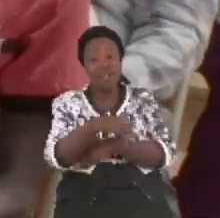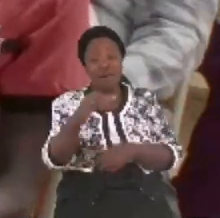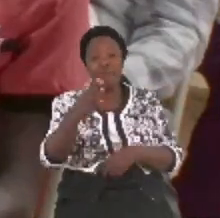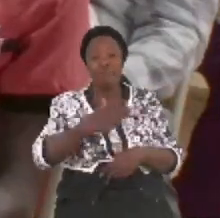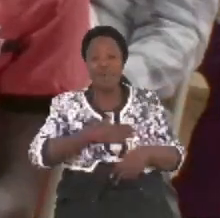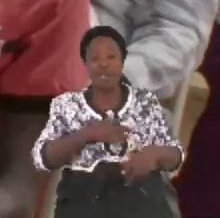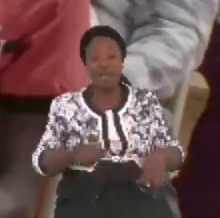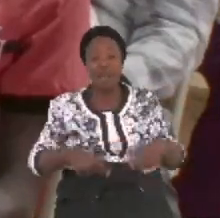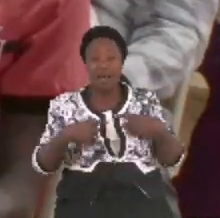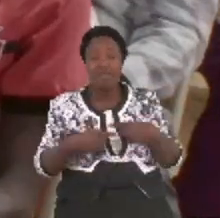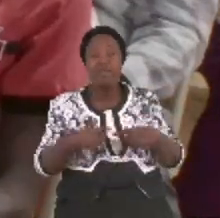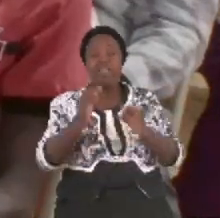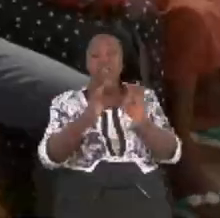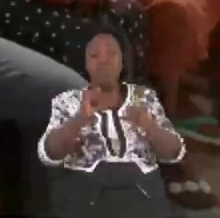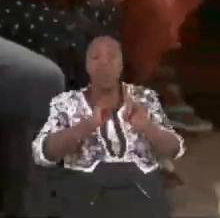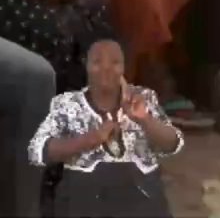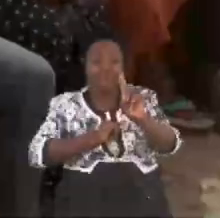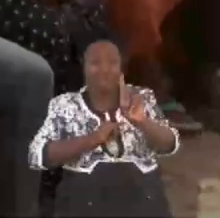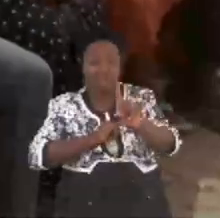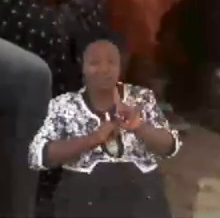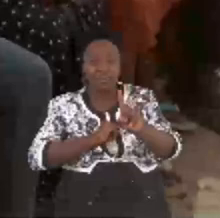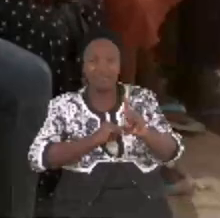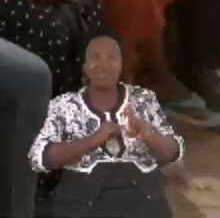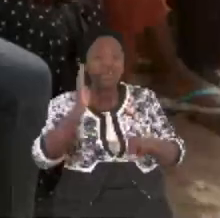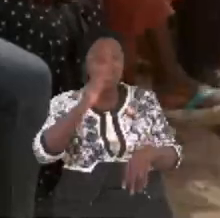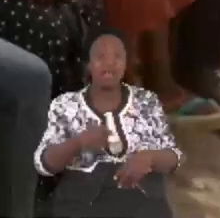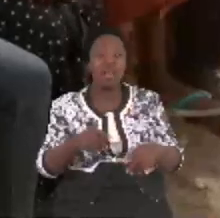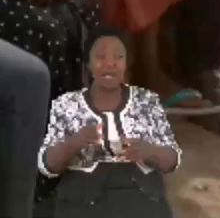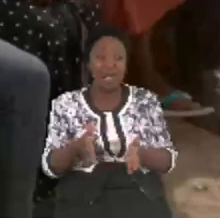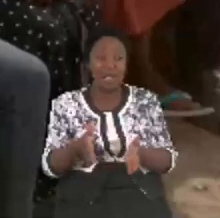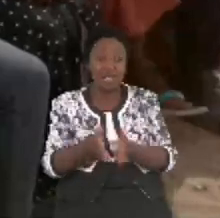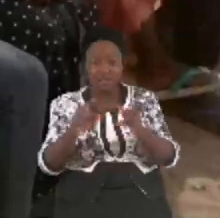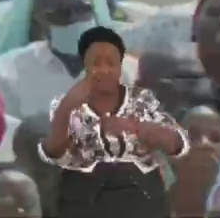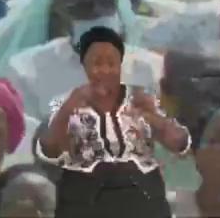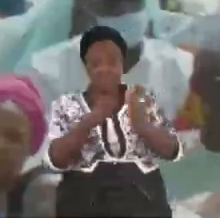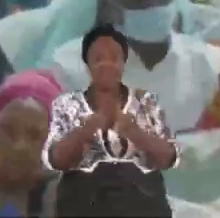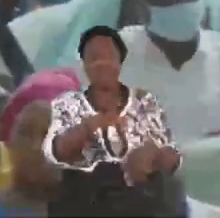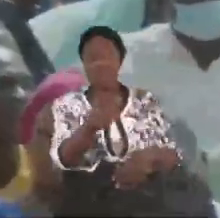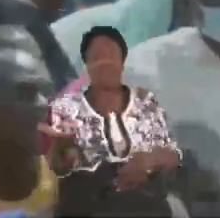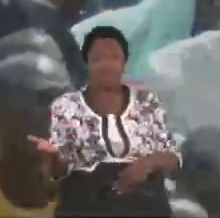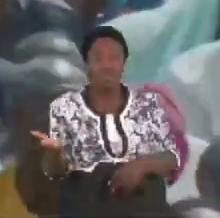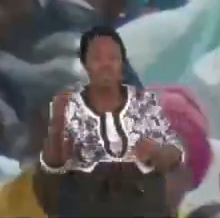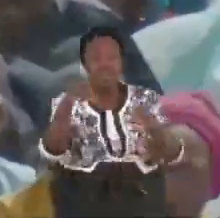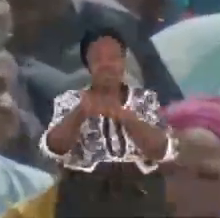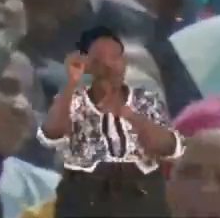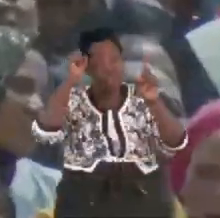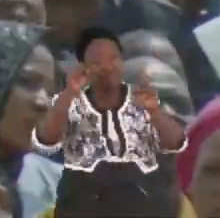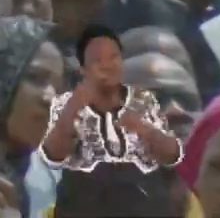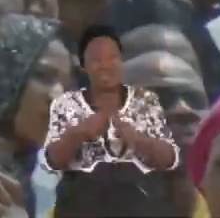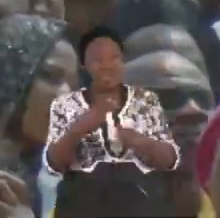vie. Si moi, je demande quelque chose en son